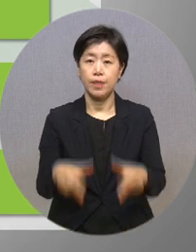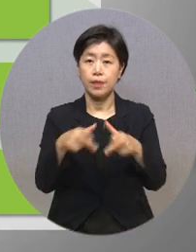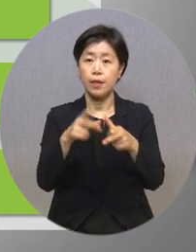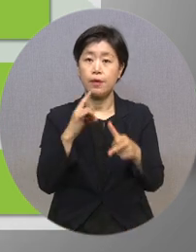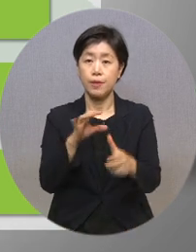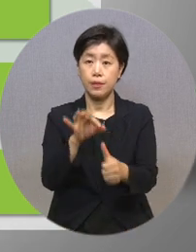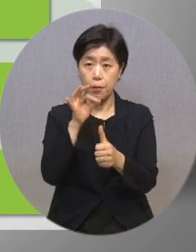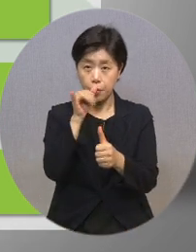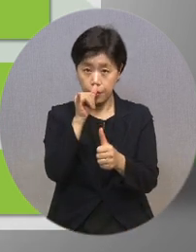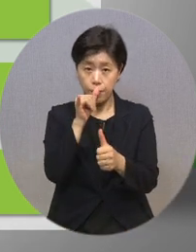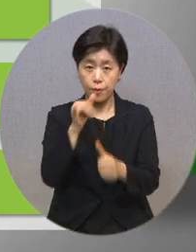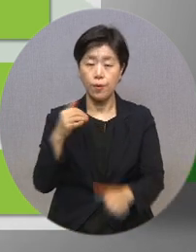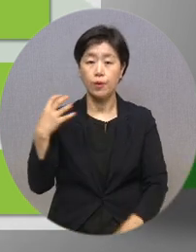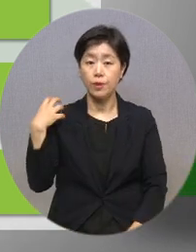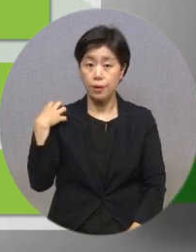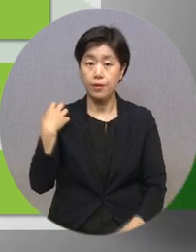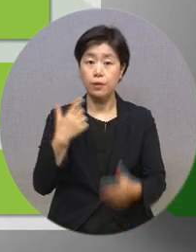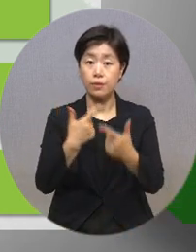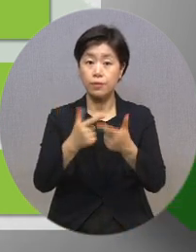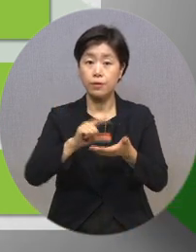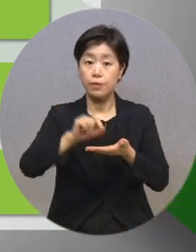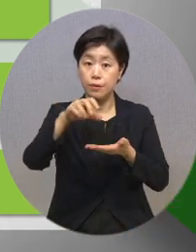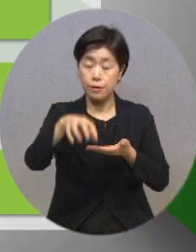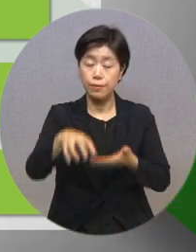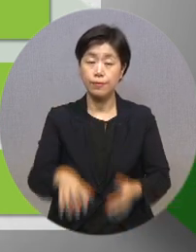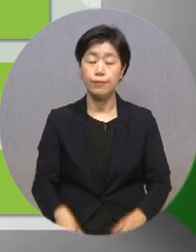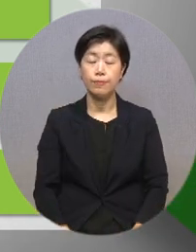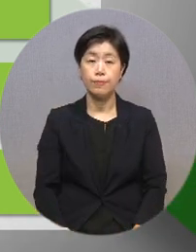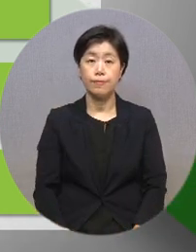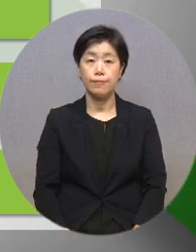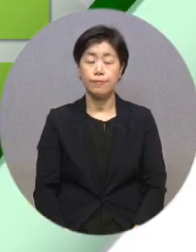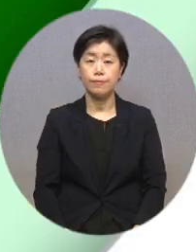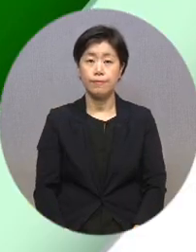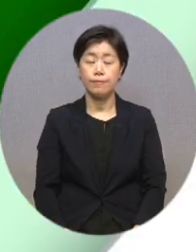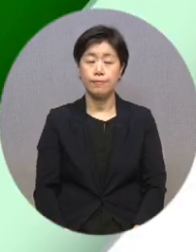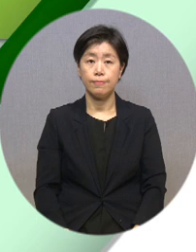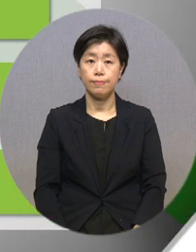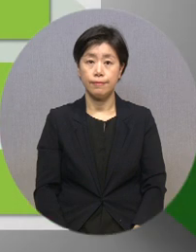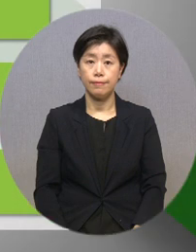장애인만 채용하며 담당지사는 부산지사입니다.